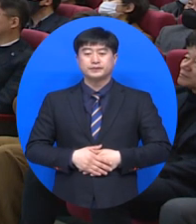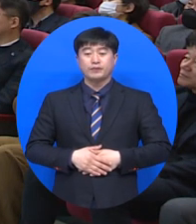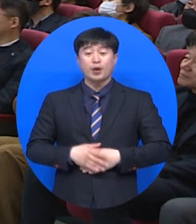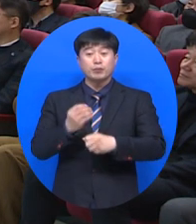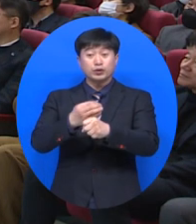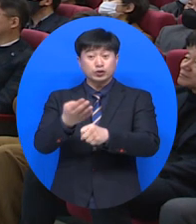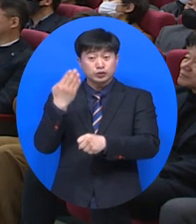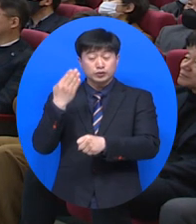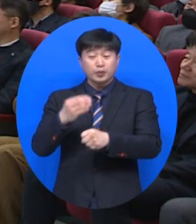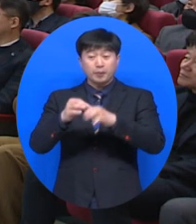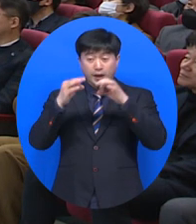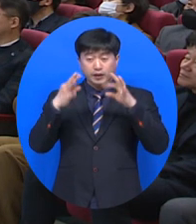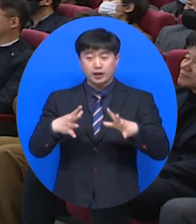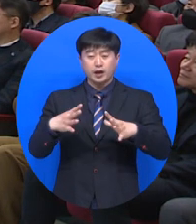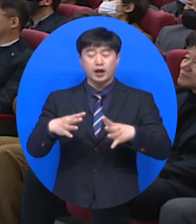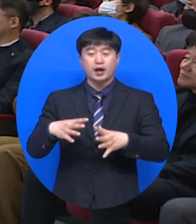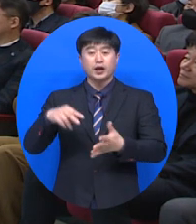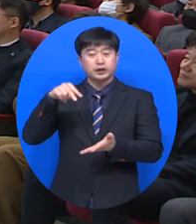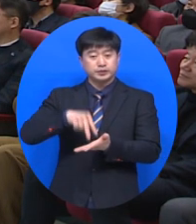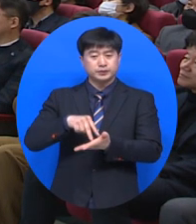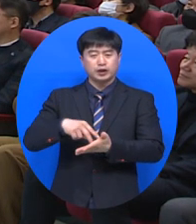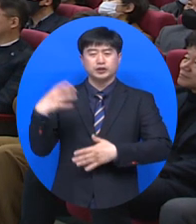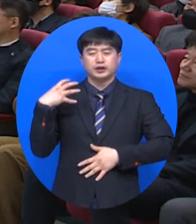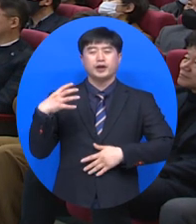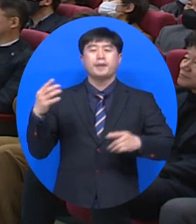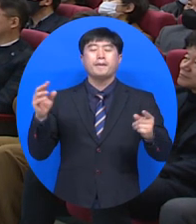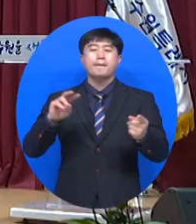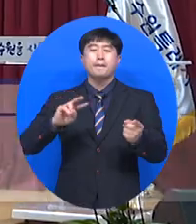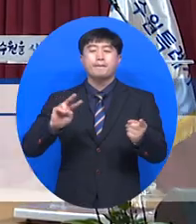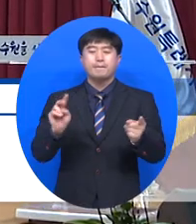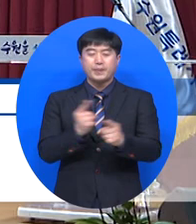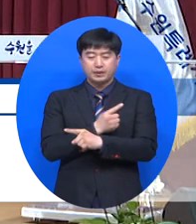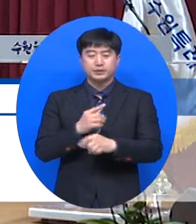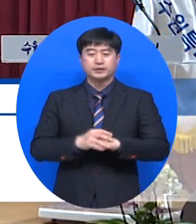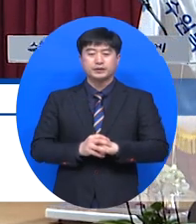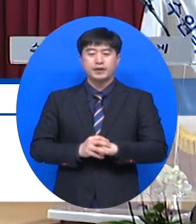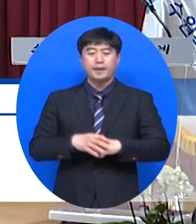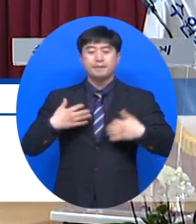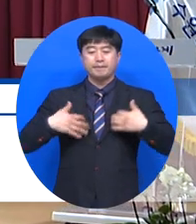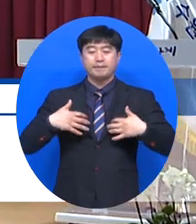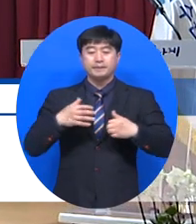불과 몇 년 만에 신분과 역할이 달라졌습니다. 반갑습니다.